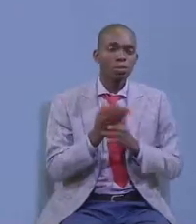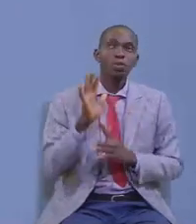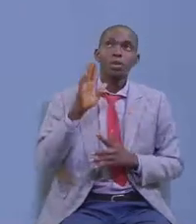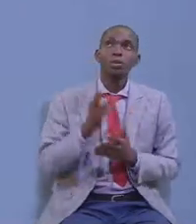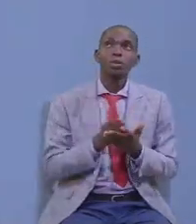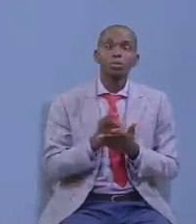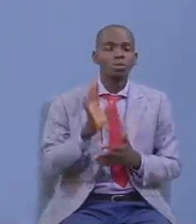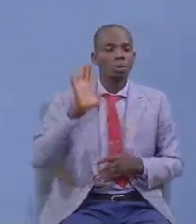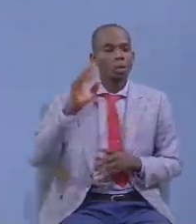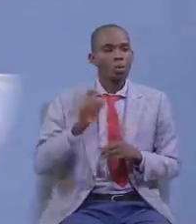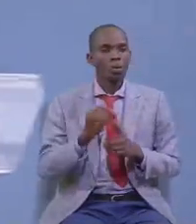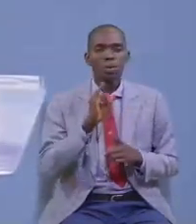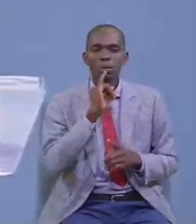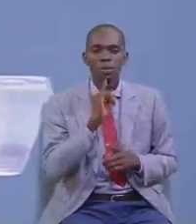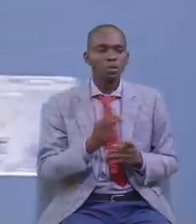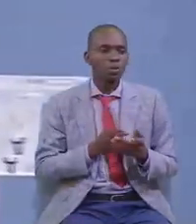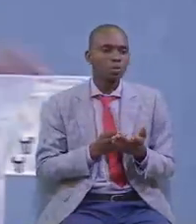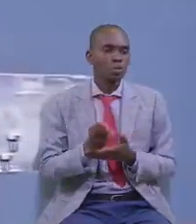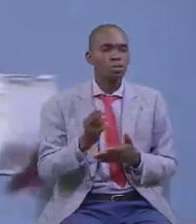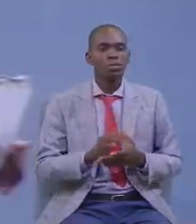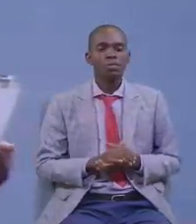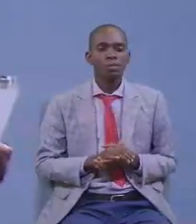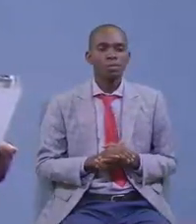Sanctifie-les par ta vérité, ta parole est vérité.